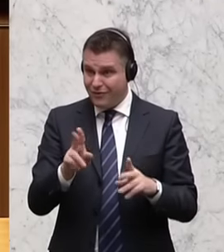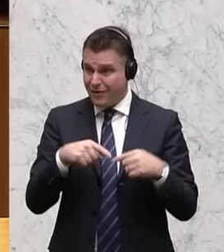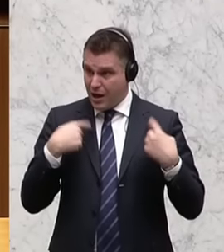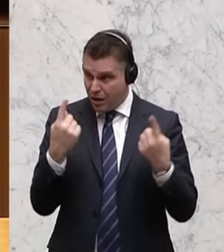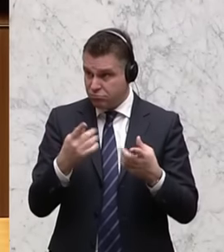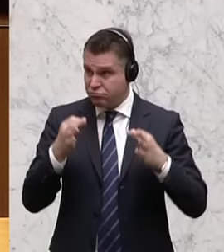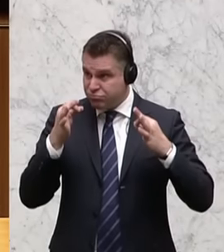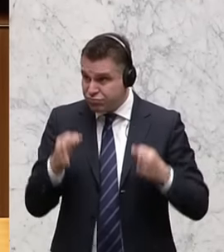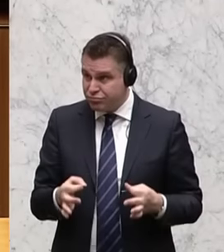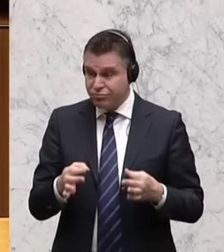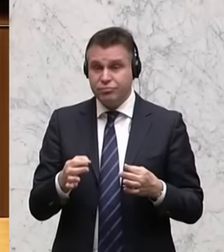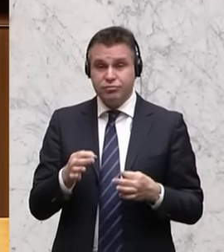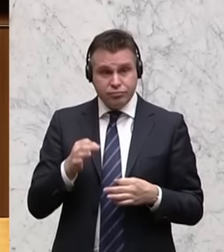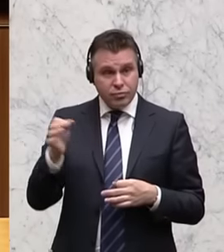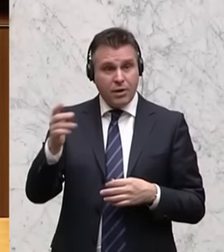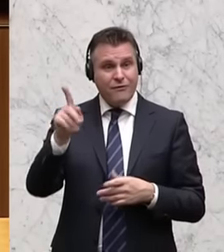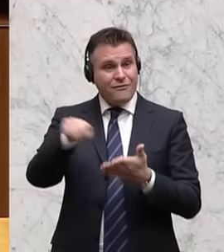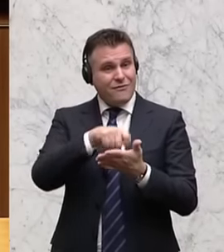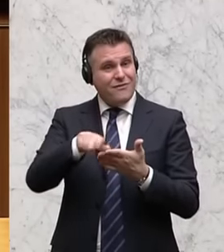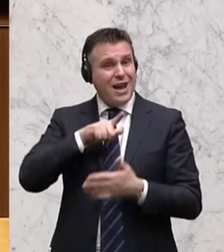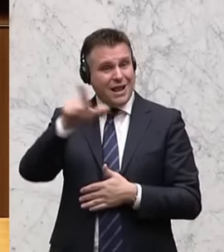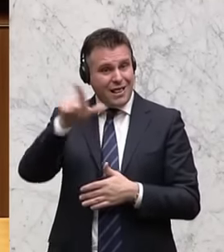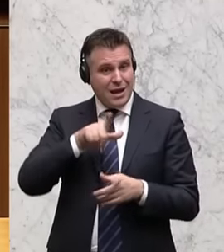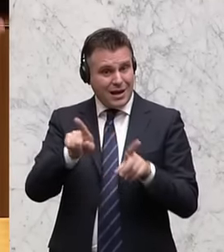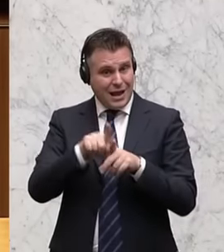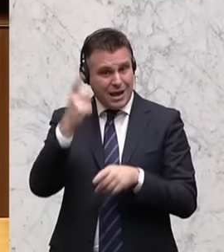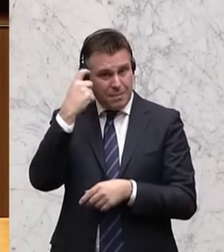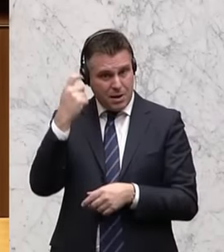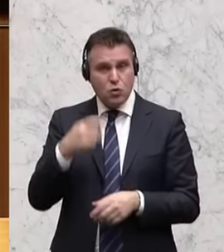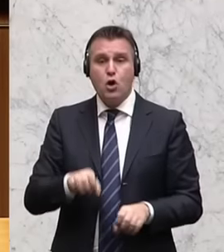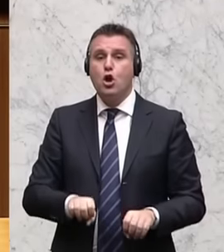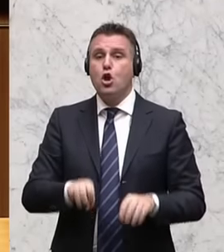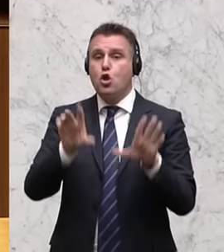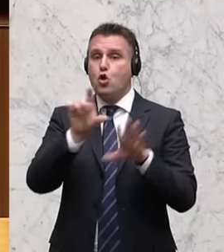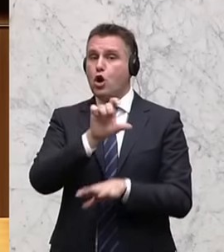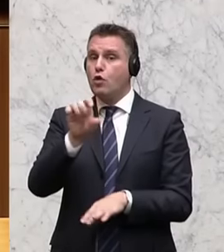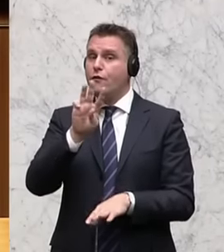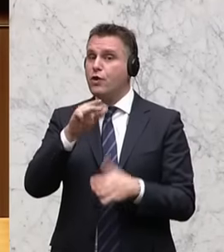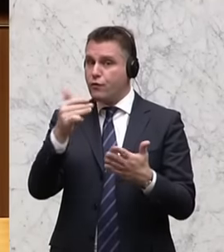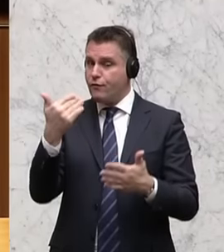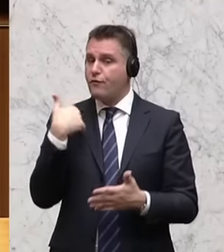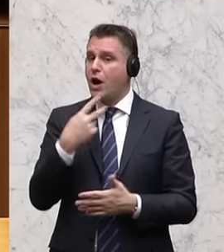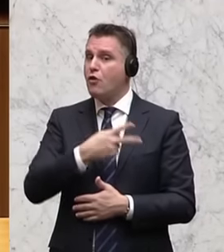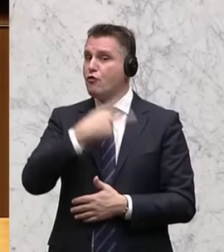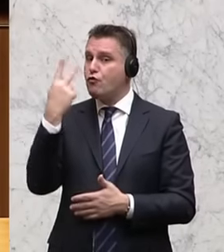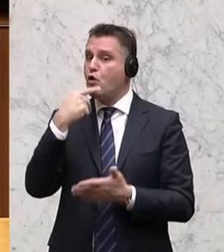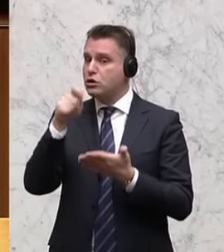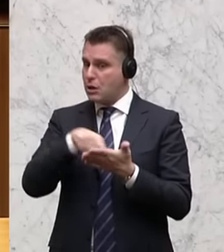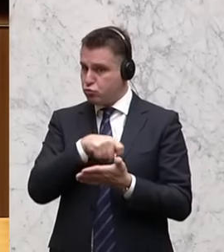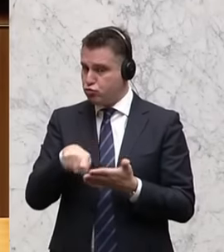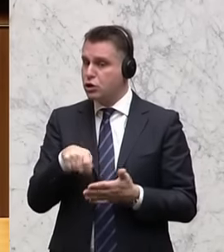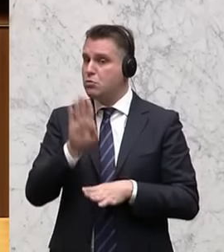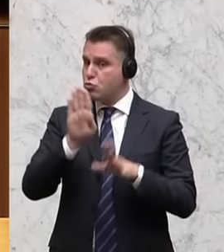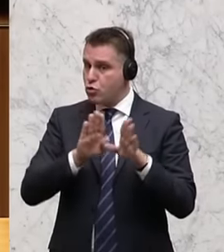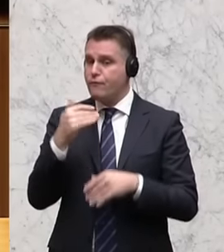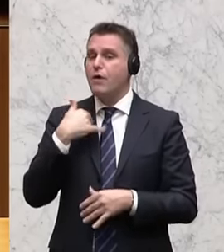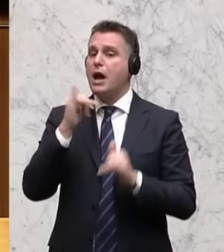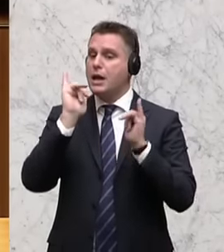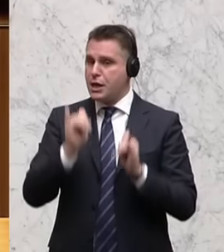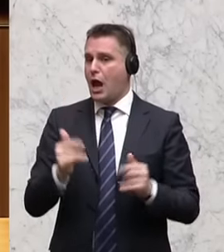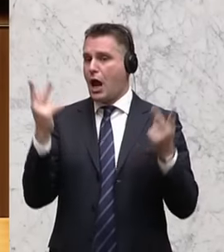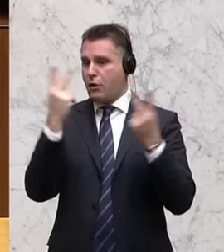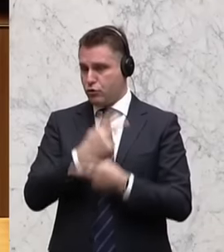Legitimation? Befinden wir uns da im Gleichklang mit dem Wähler? 1994 hat es eine Volksabstimmung gegeben, die ist klar pro ausgegangen. Auch